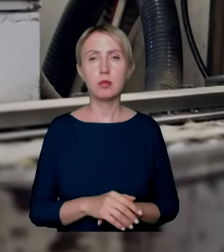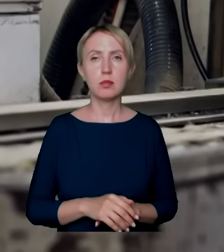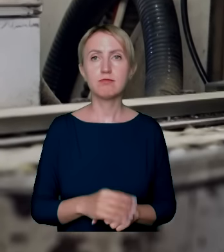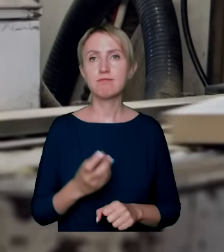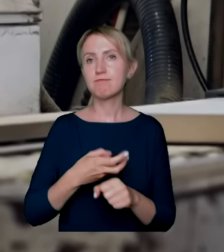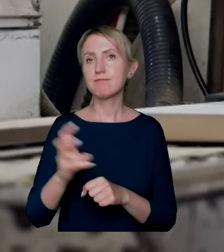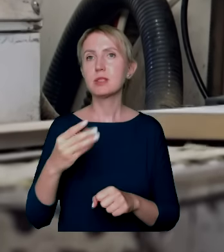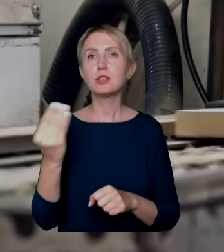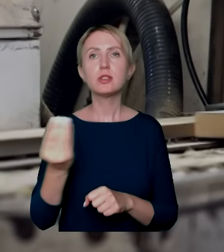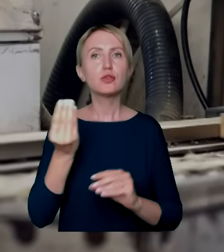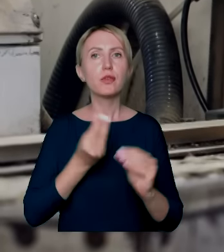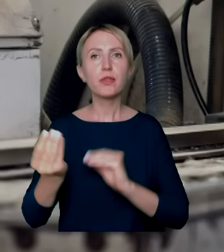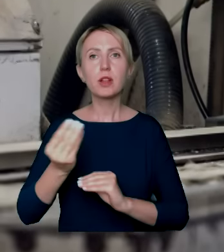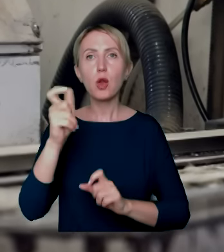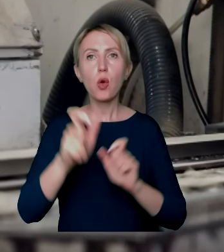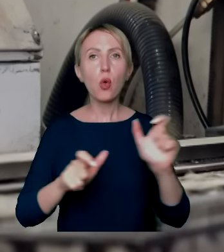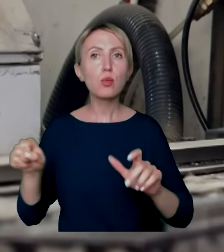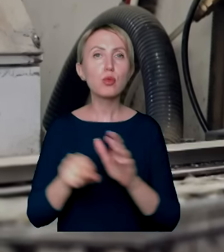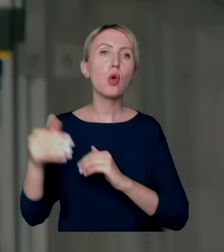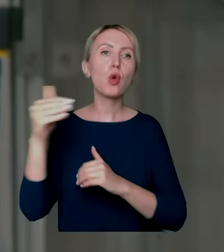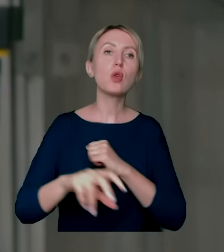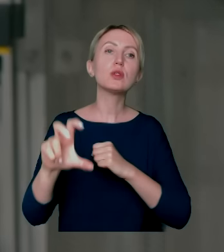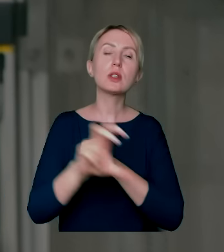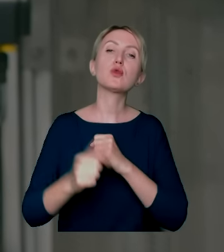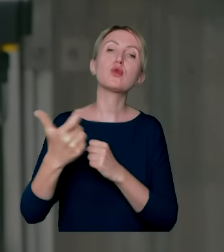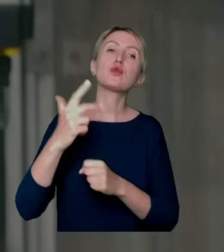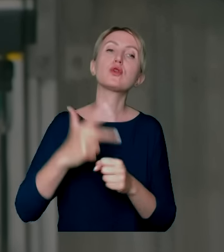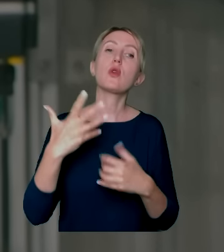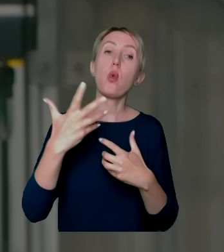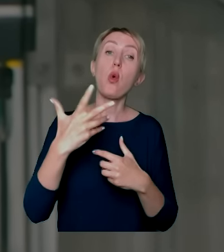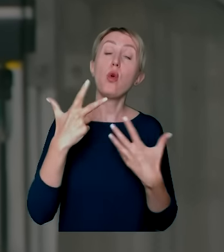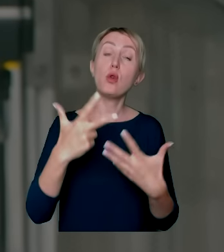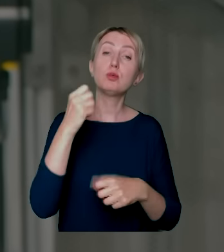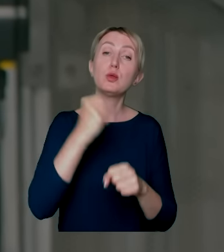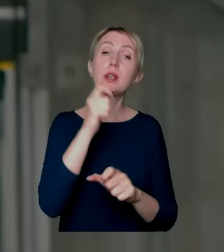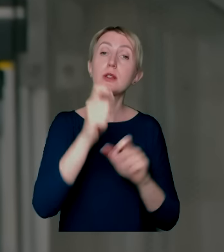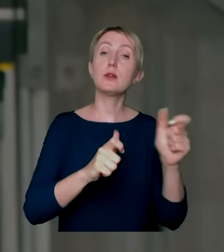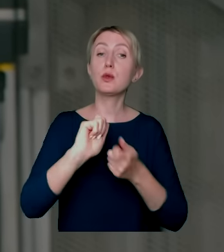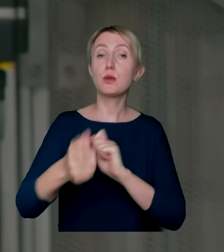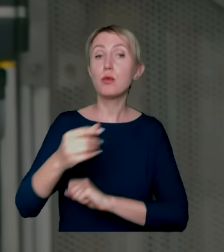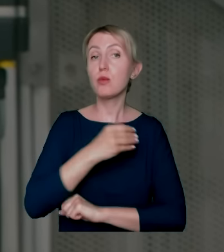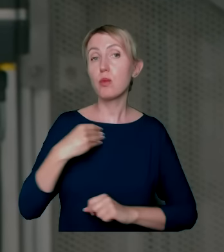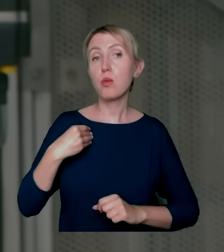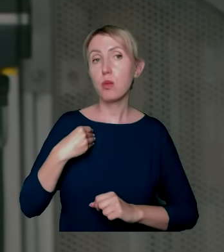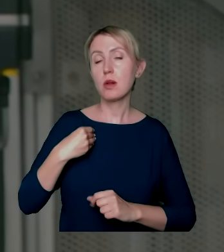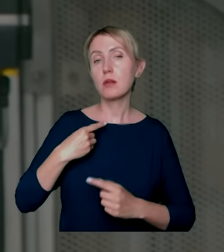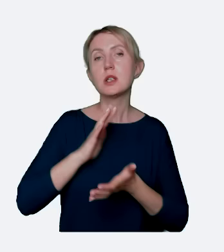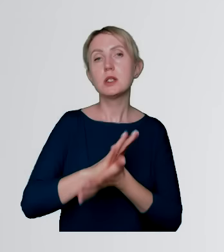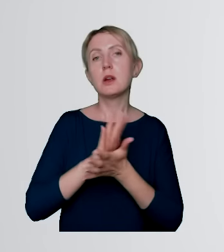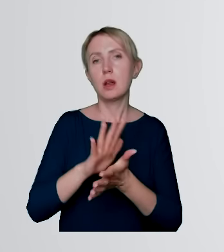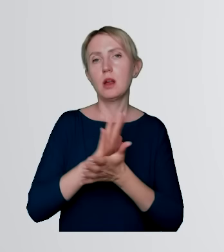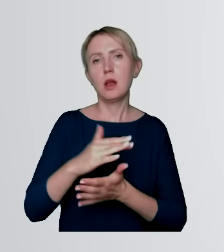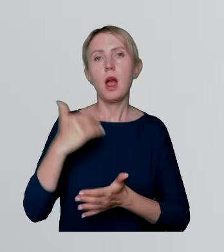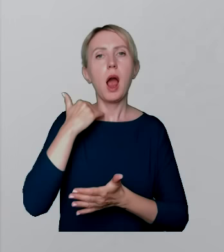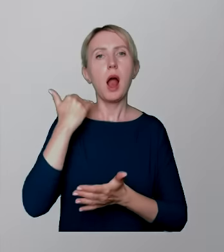jeszcze więcej ludzi. Do końca sierpnia 138 pracowników zostanie zwolnionych z polskiej dystrybucji alkoholi w województwie